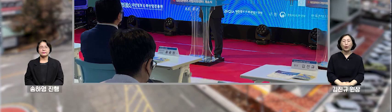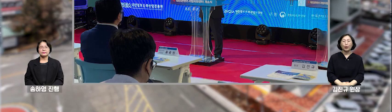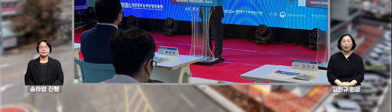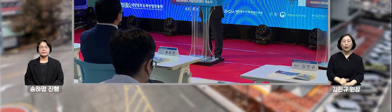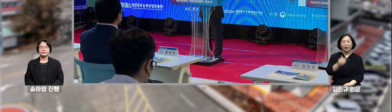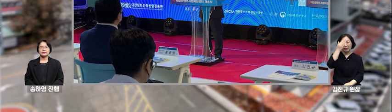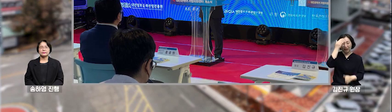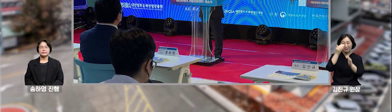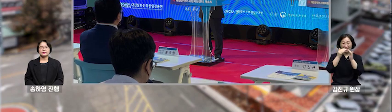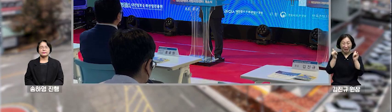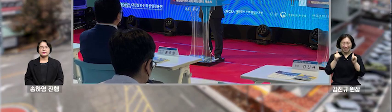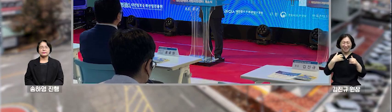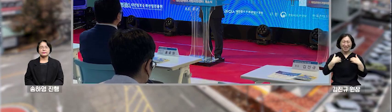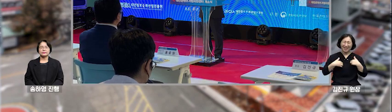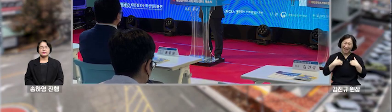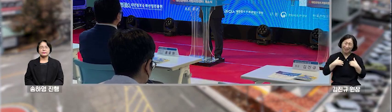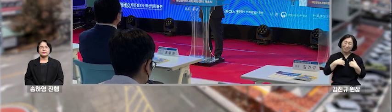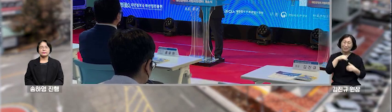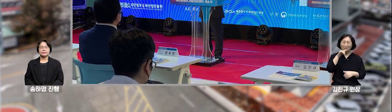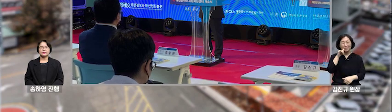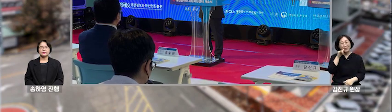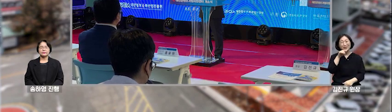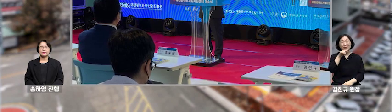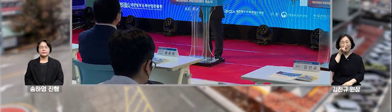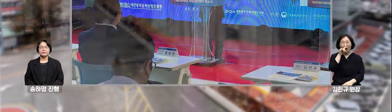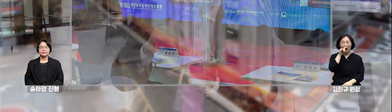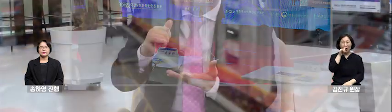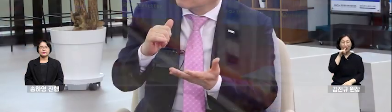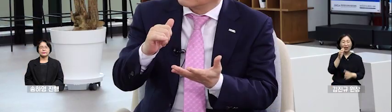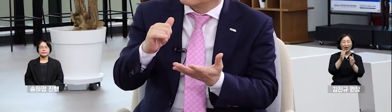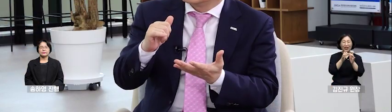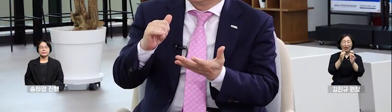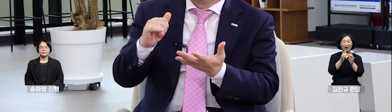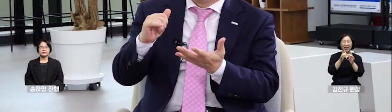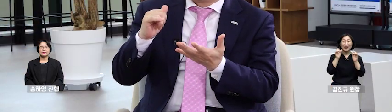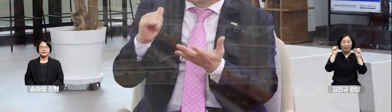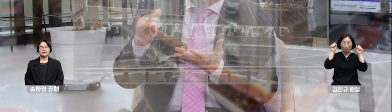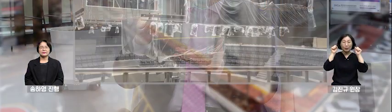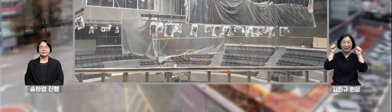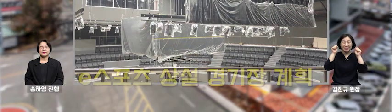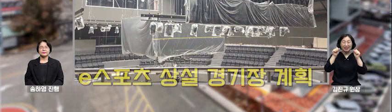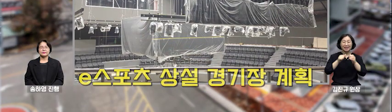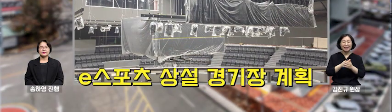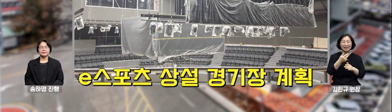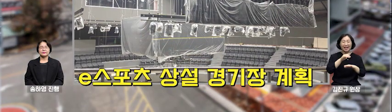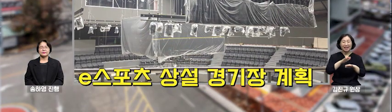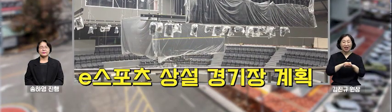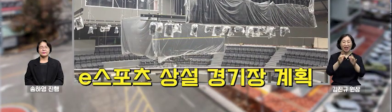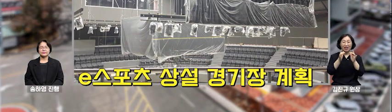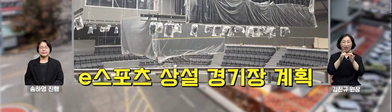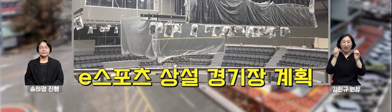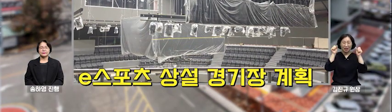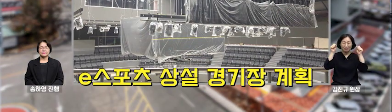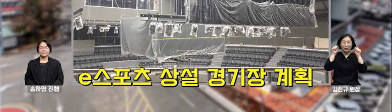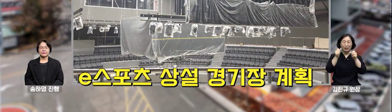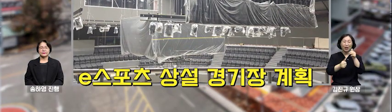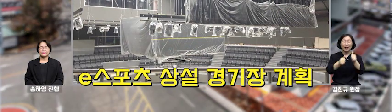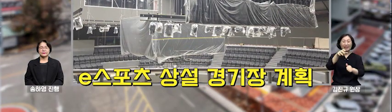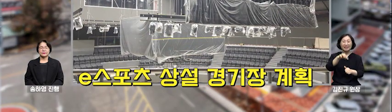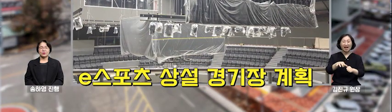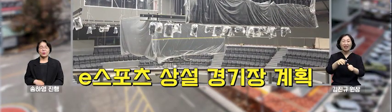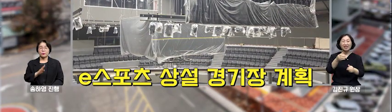예 좀 젊은 친구도 게임 같은 가는거죠 좋아하지 않습니까 이스포츠 이라고 얘기한 을 개전의 e 스포츠 상설경기장에서 짓고 있습니다